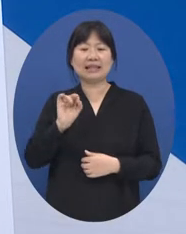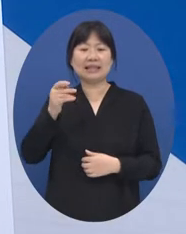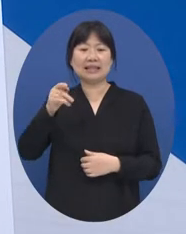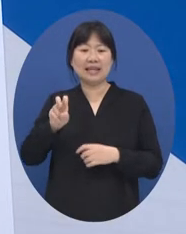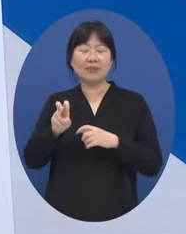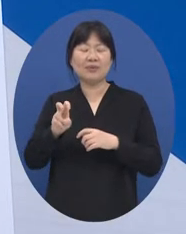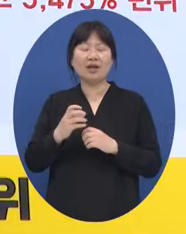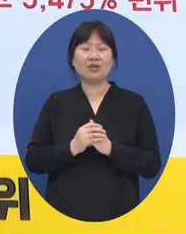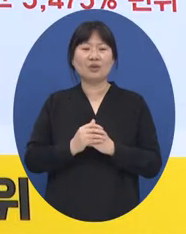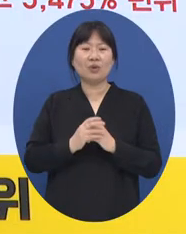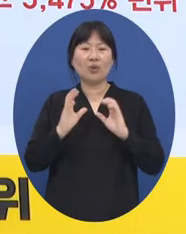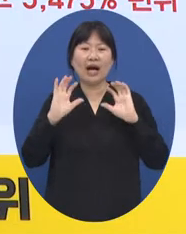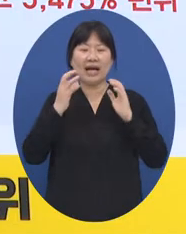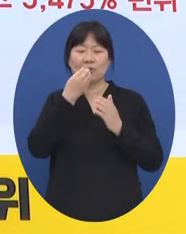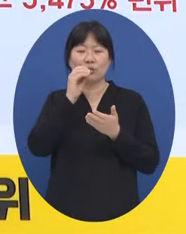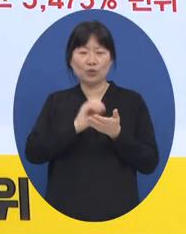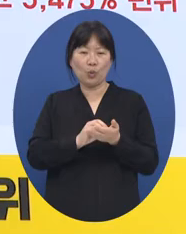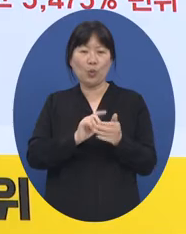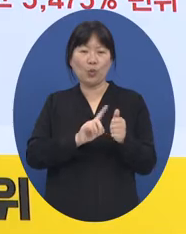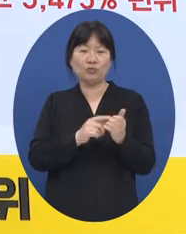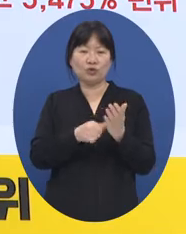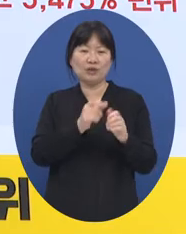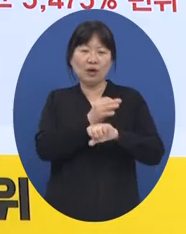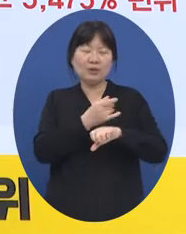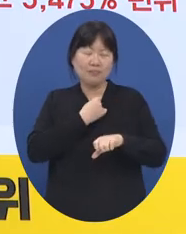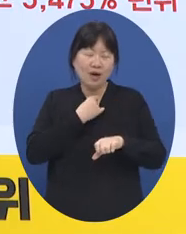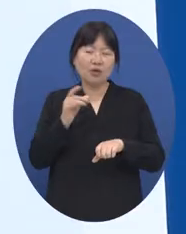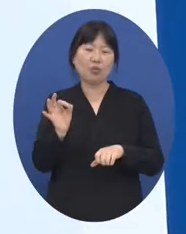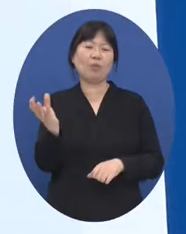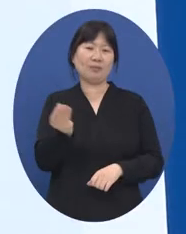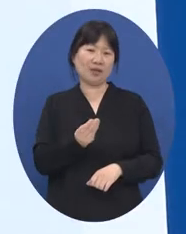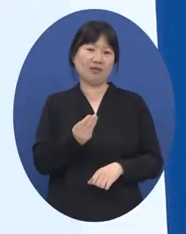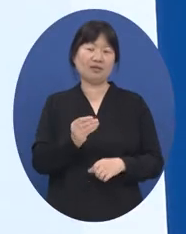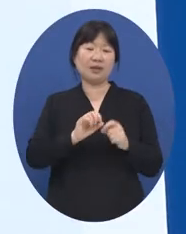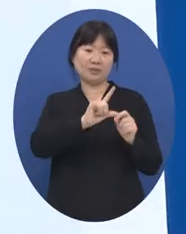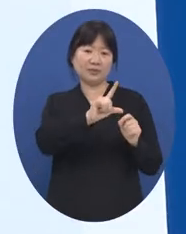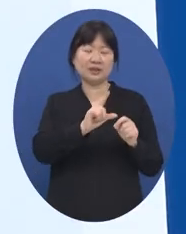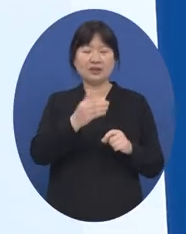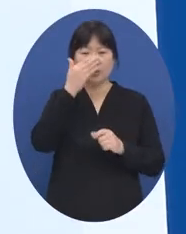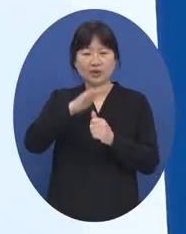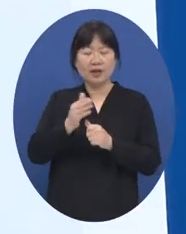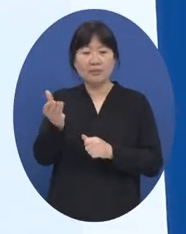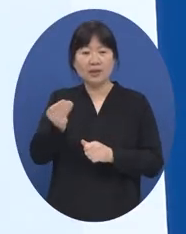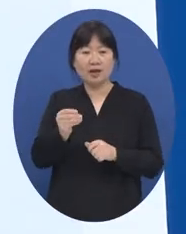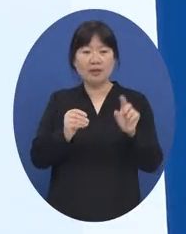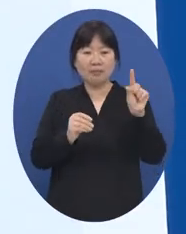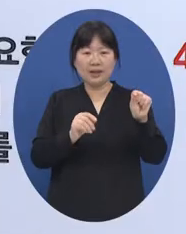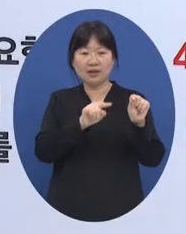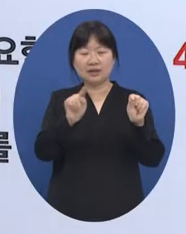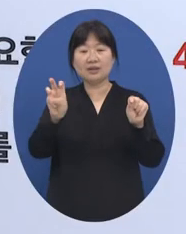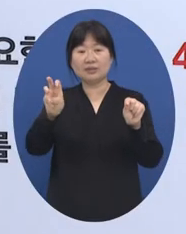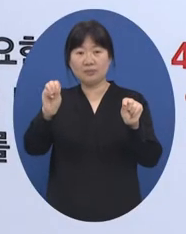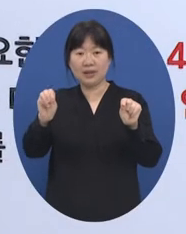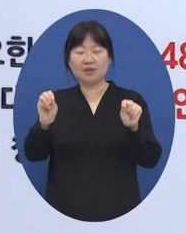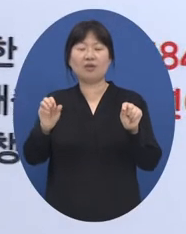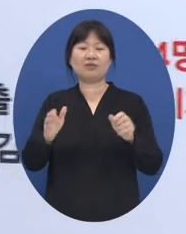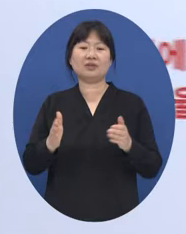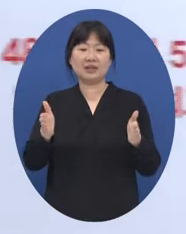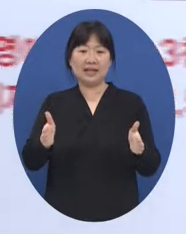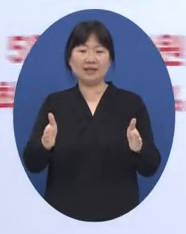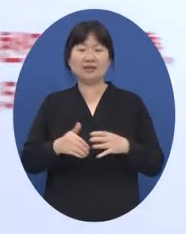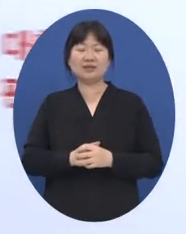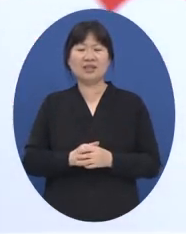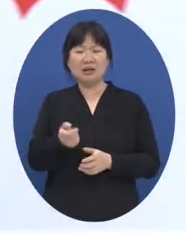아이돌 굿즈를 사고 싶은 마음에 돈을 빌리는 경우가 많습니다 청소년들이 빌리는 금액은 만원에서 30만원정도